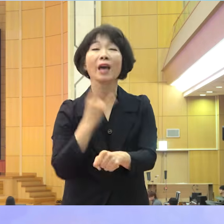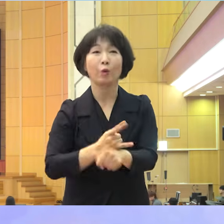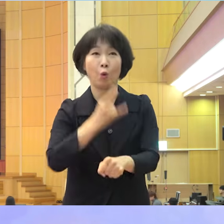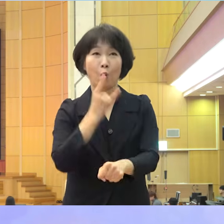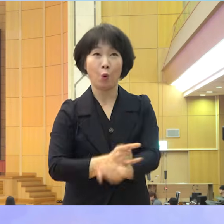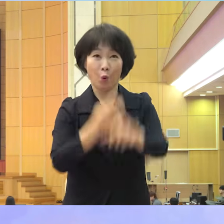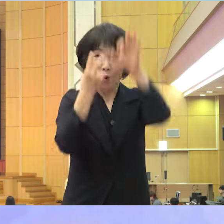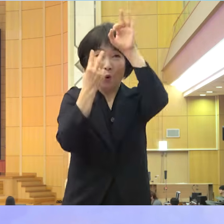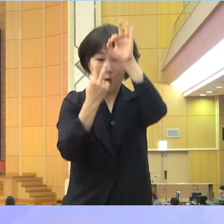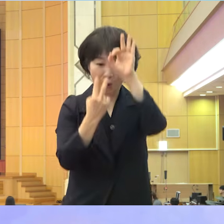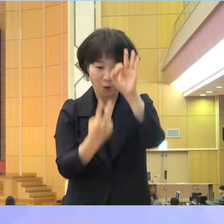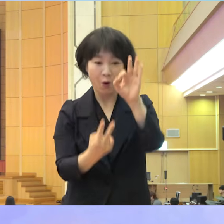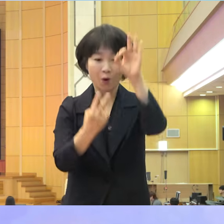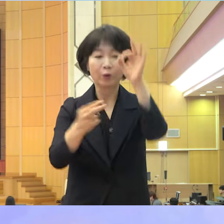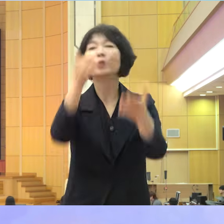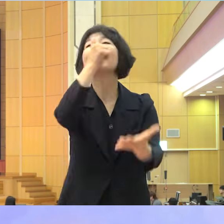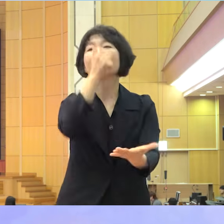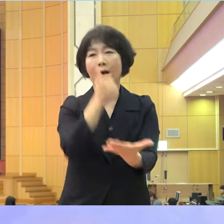행복해요.